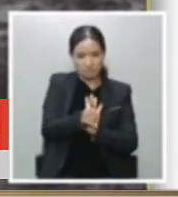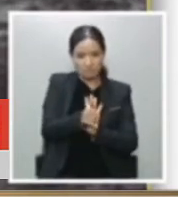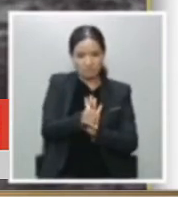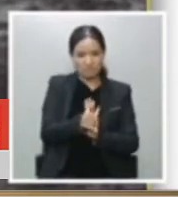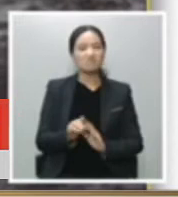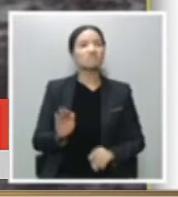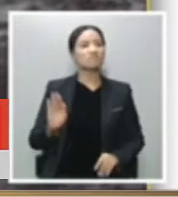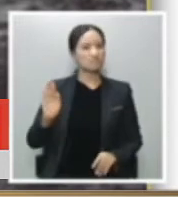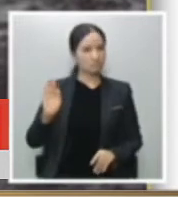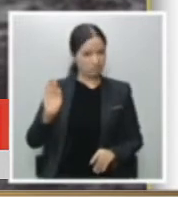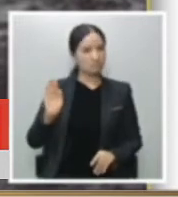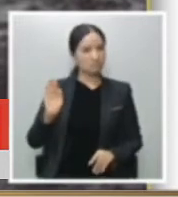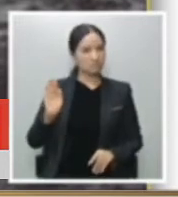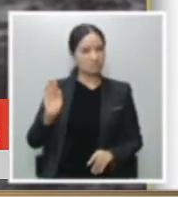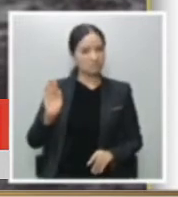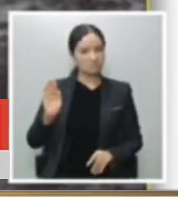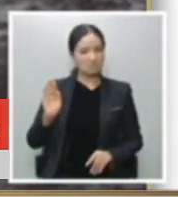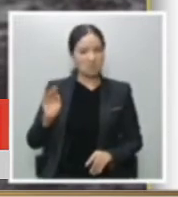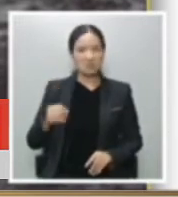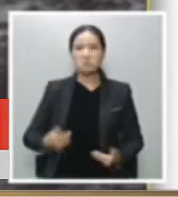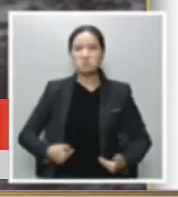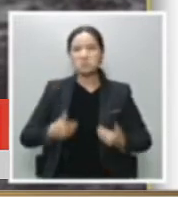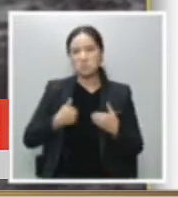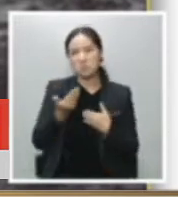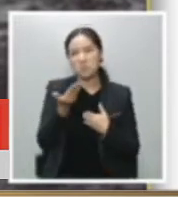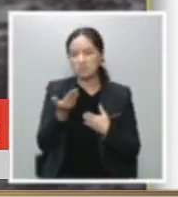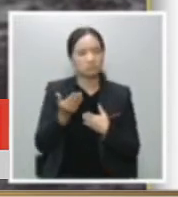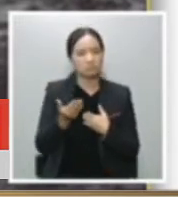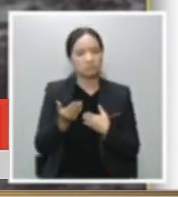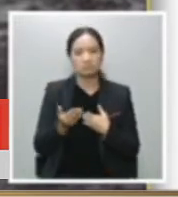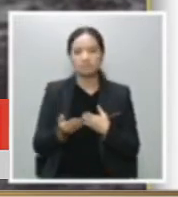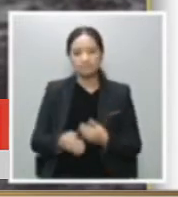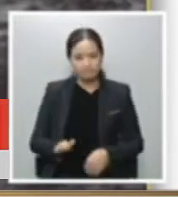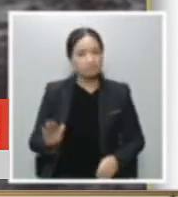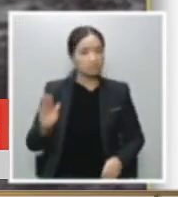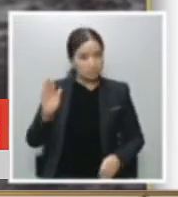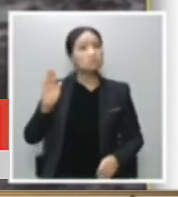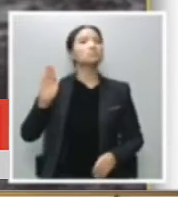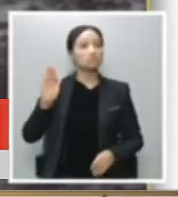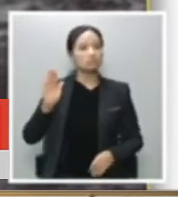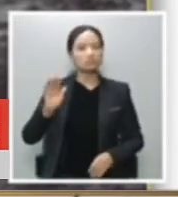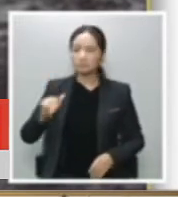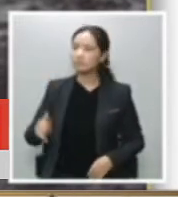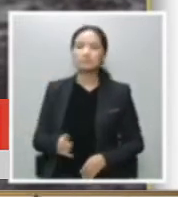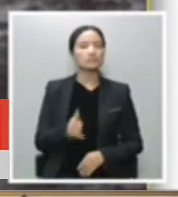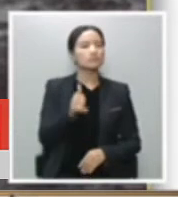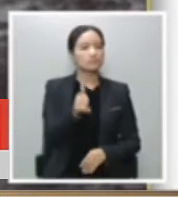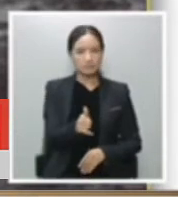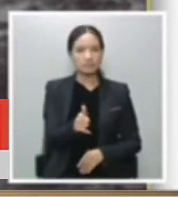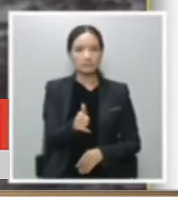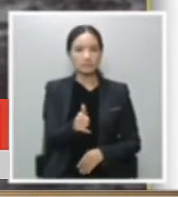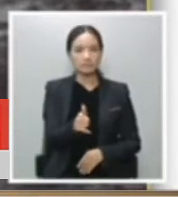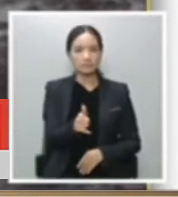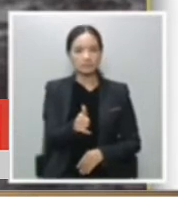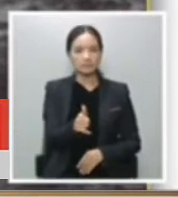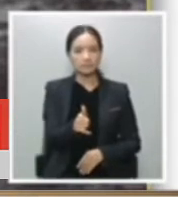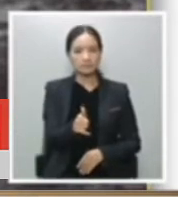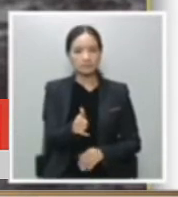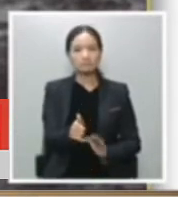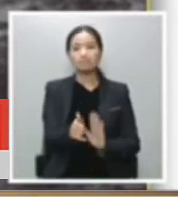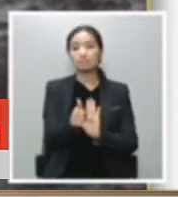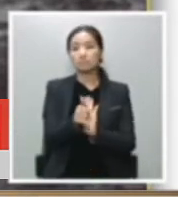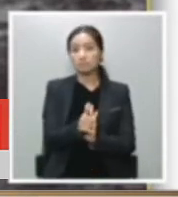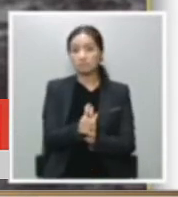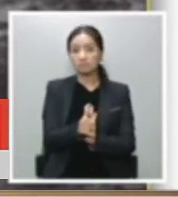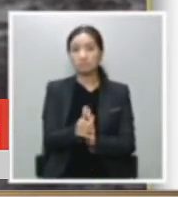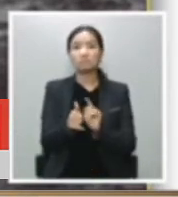โดยไม่ร้องขอชีวิตเลยครูสองคนเดินเข้าลานประหารชีวิตถูกลิขิต